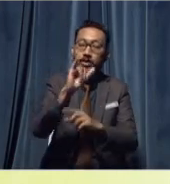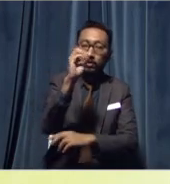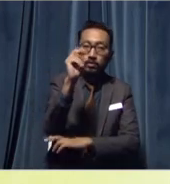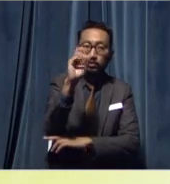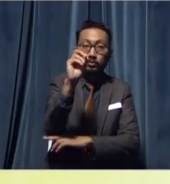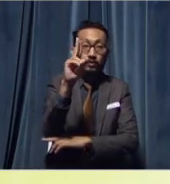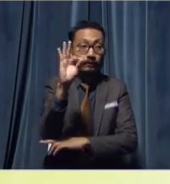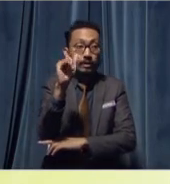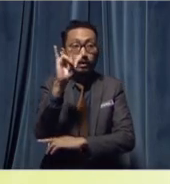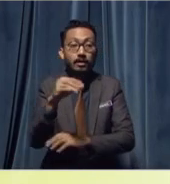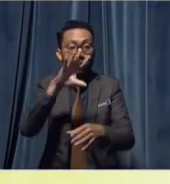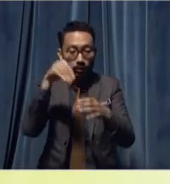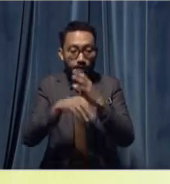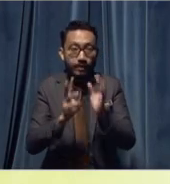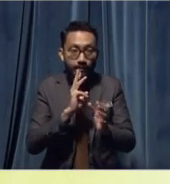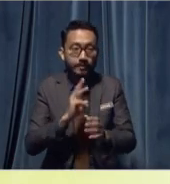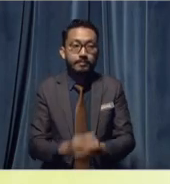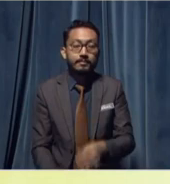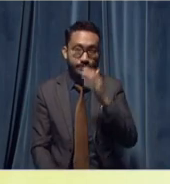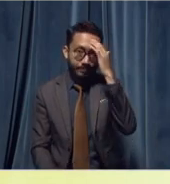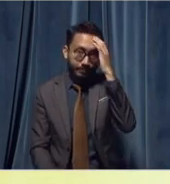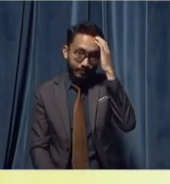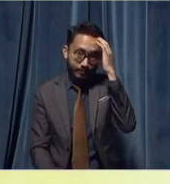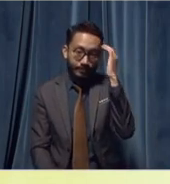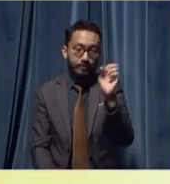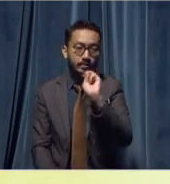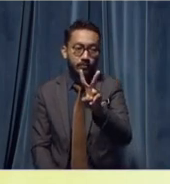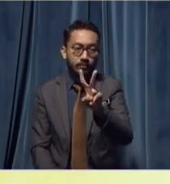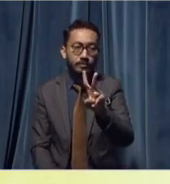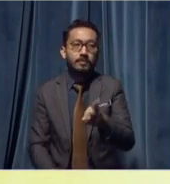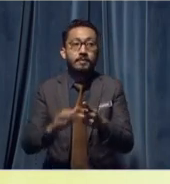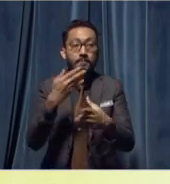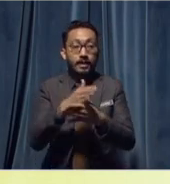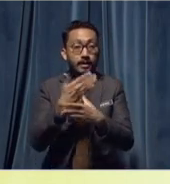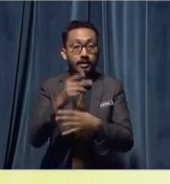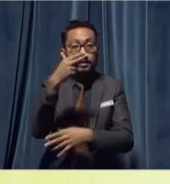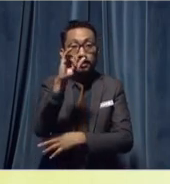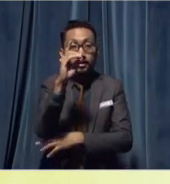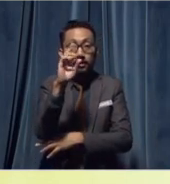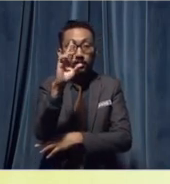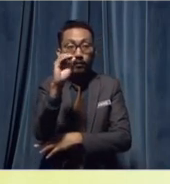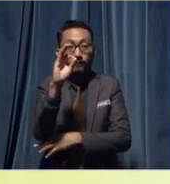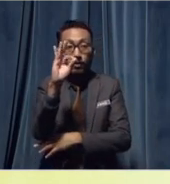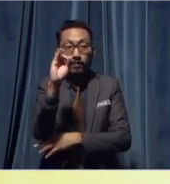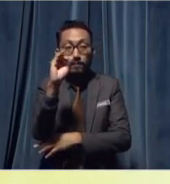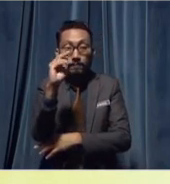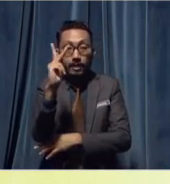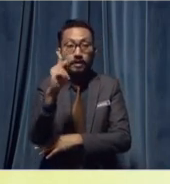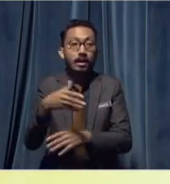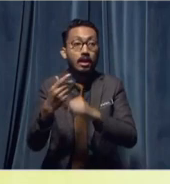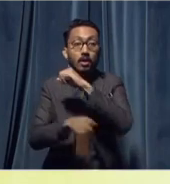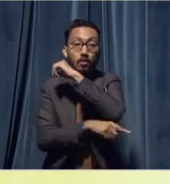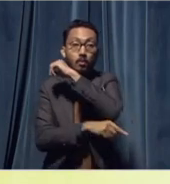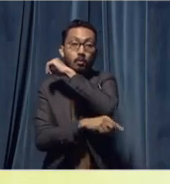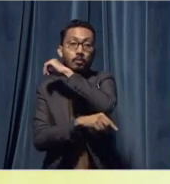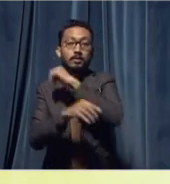Hidrofilik ialah kepala ion sulfat atau ion sulfonat